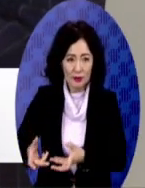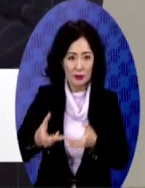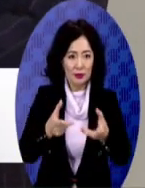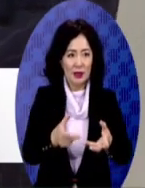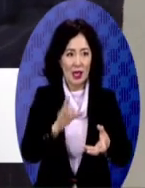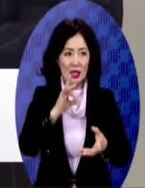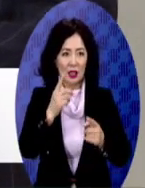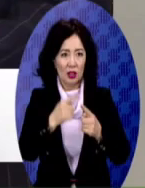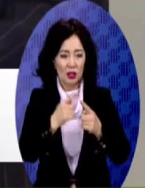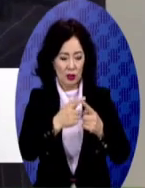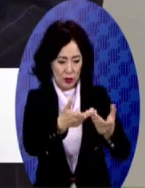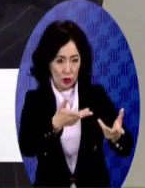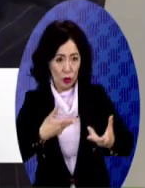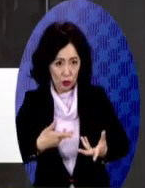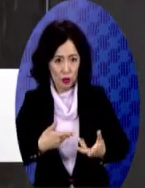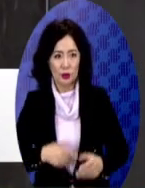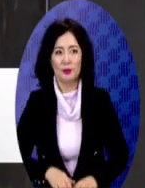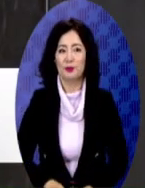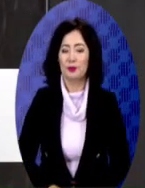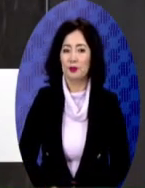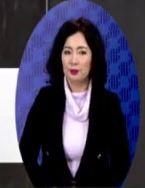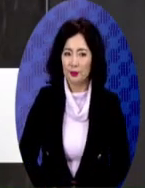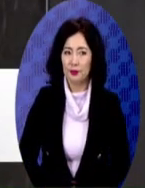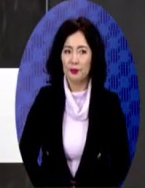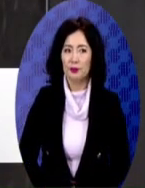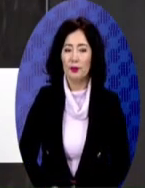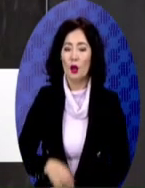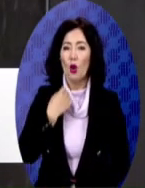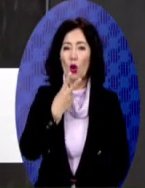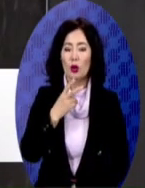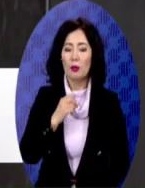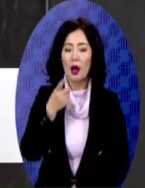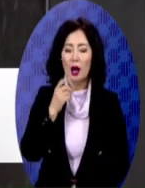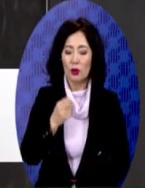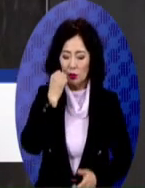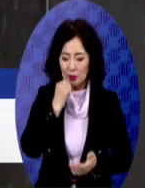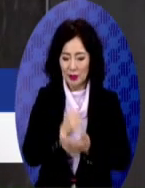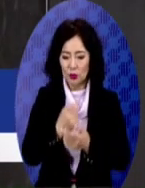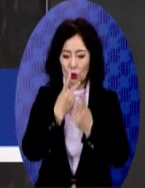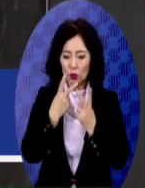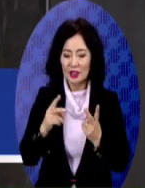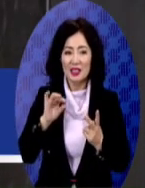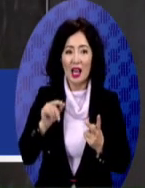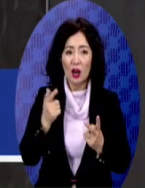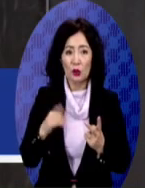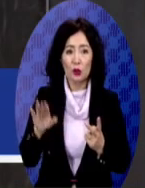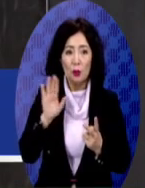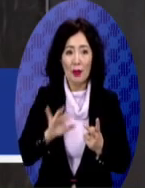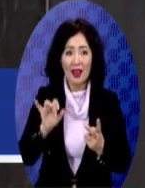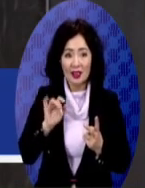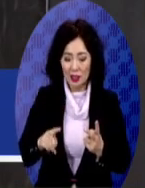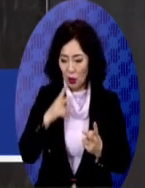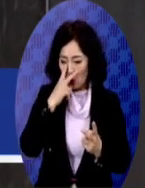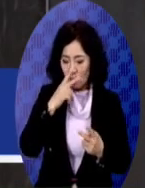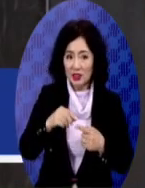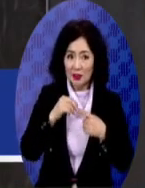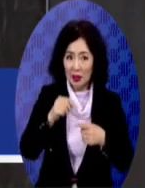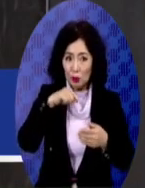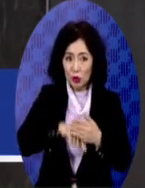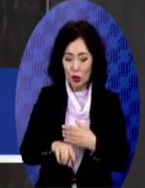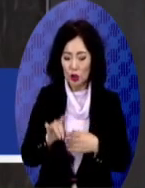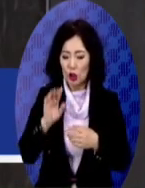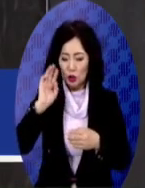телевизэд хүлээлгэн өглөө. 10-нд батлагдсан үндэсний аюулгүй байдлын үзэл баримтлалдэр бол маш тодорхой